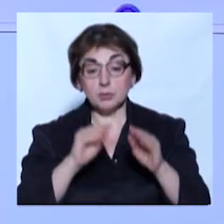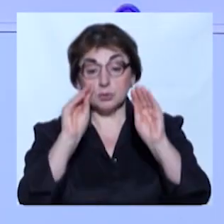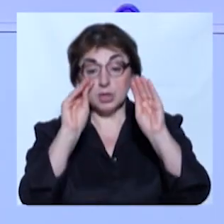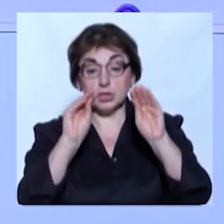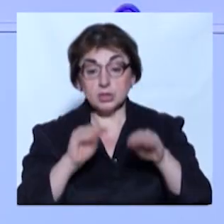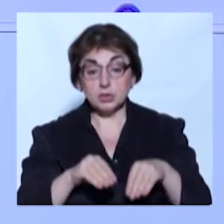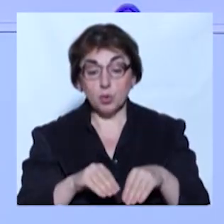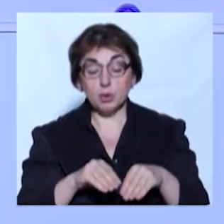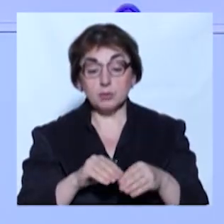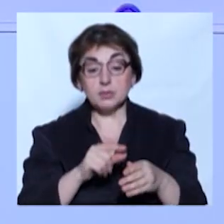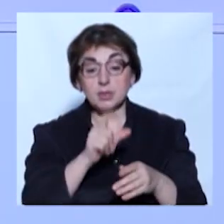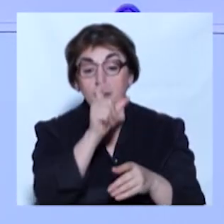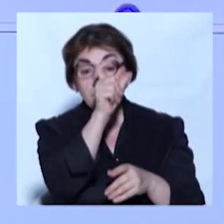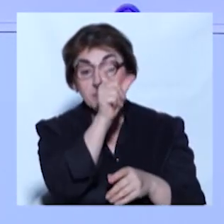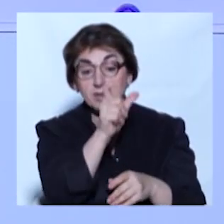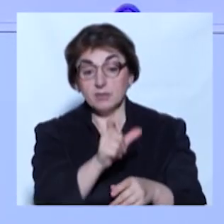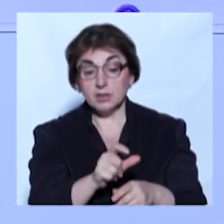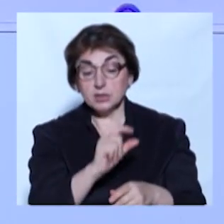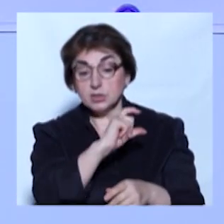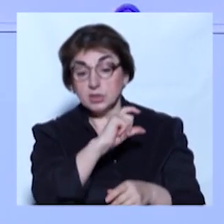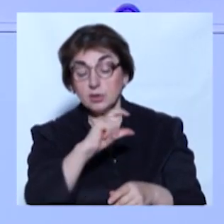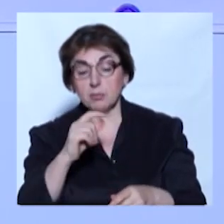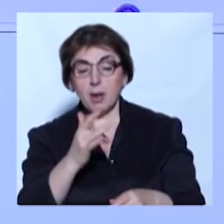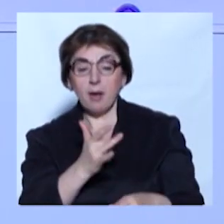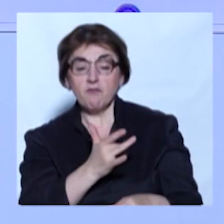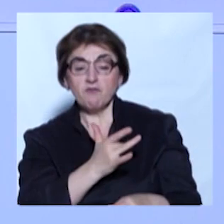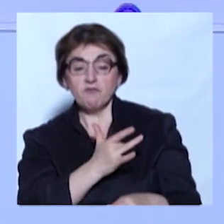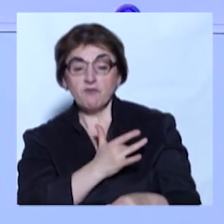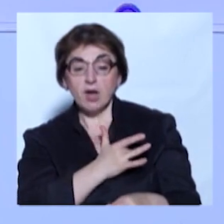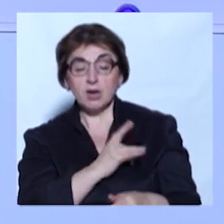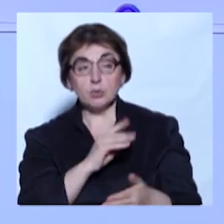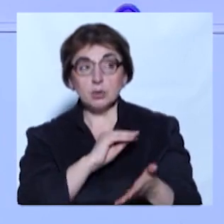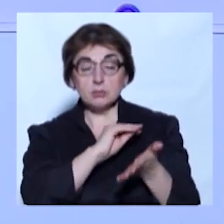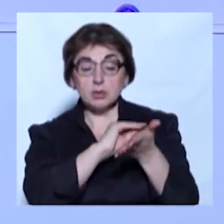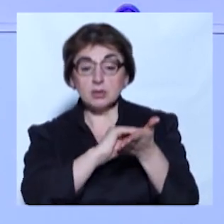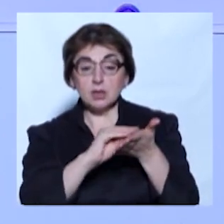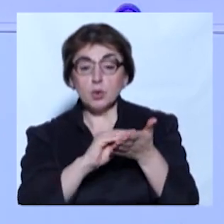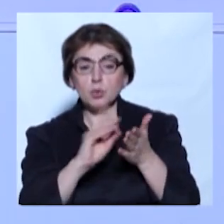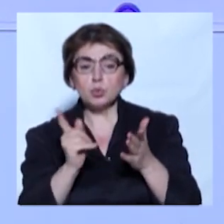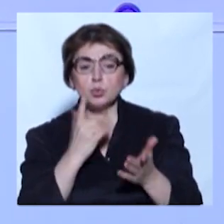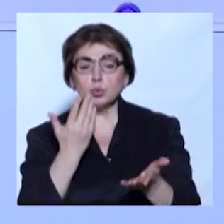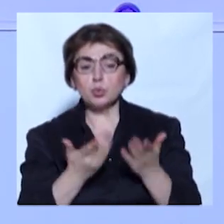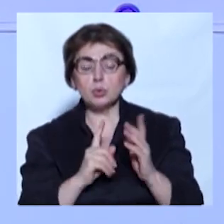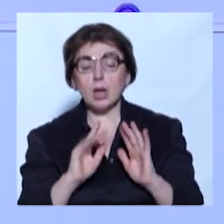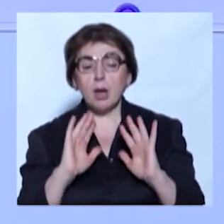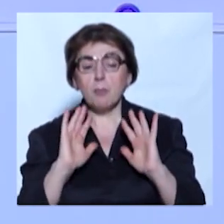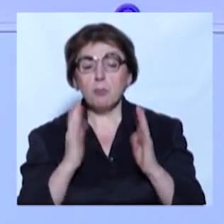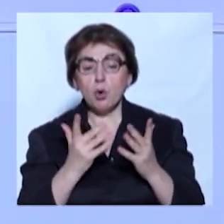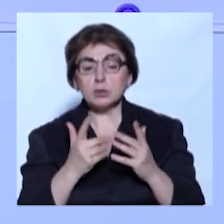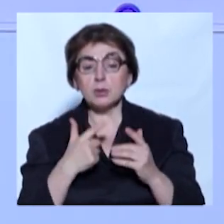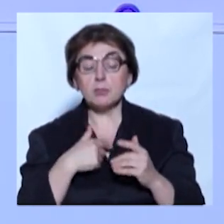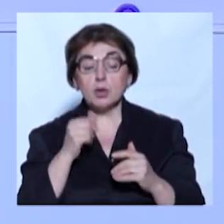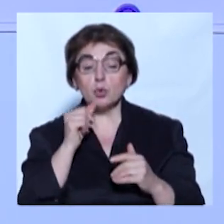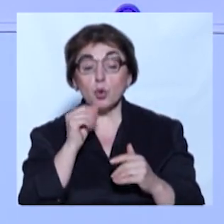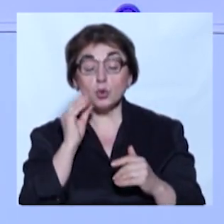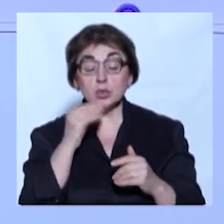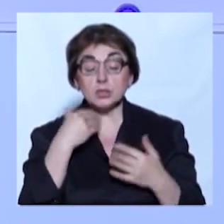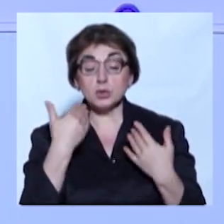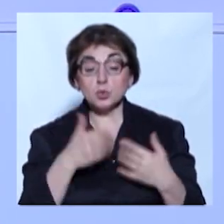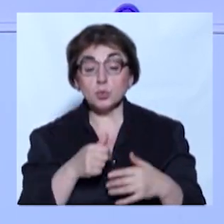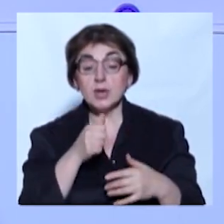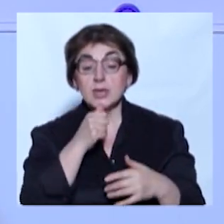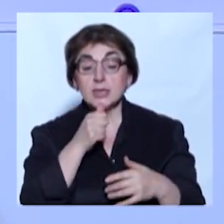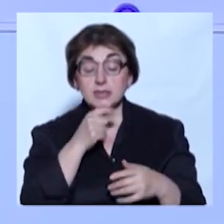სტრიქონი, სადაც უნდა გამოთქვათ ვარაუდი, თუ რა მოხდება, რა თქმა უნდა, მას შემდეგ, რაც მე ცდის შინაარს